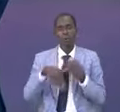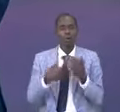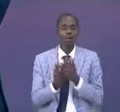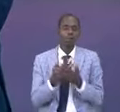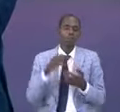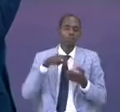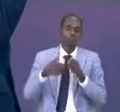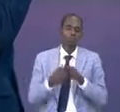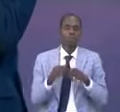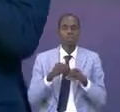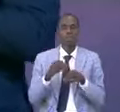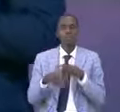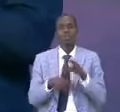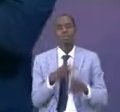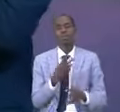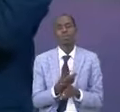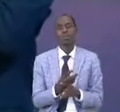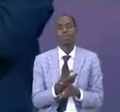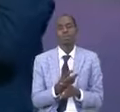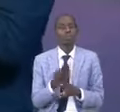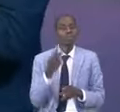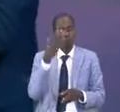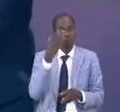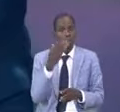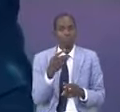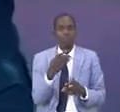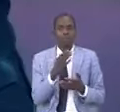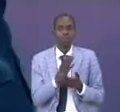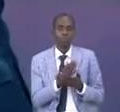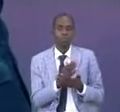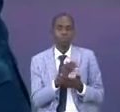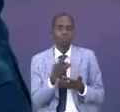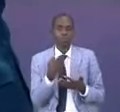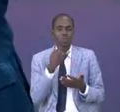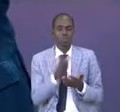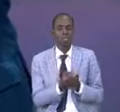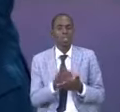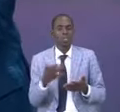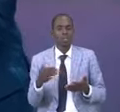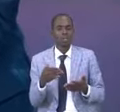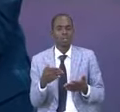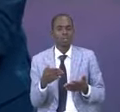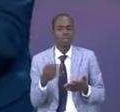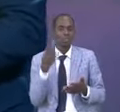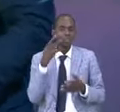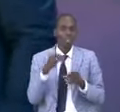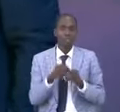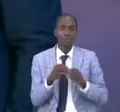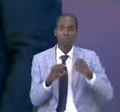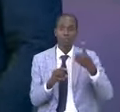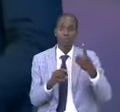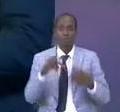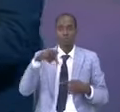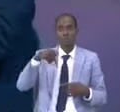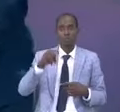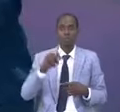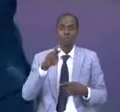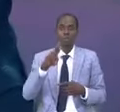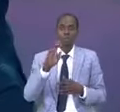c'est dans le spirituel que vous devez pas avoir peur de ce que le diable envoie en premier puis 4 12